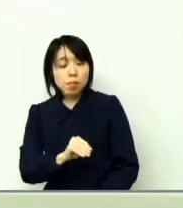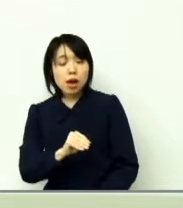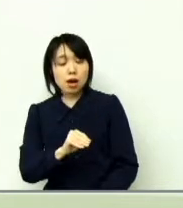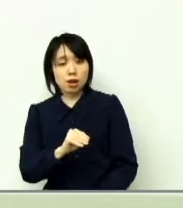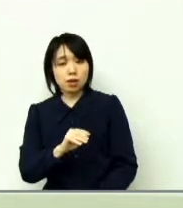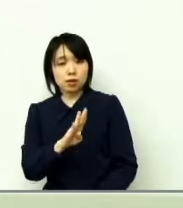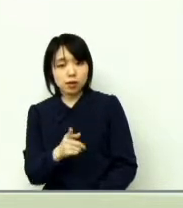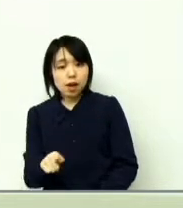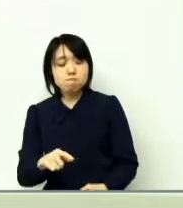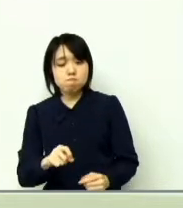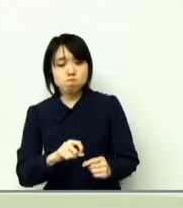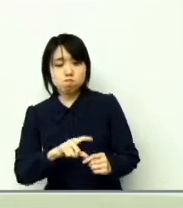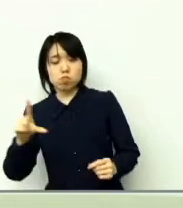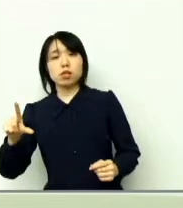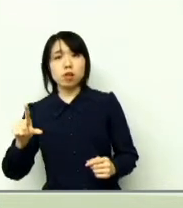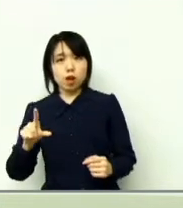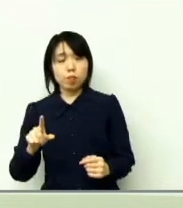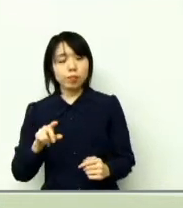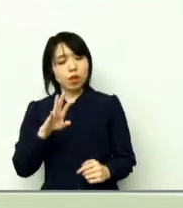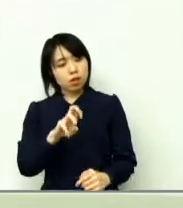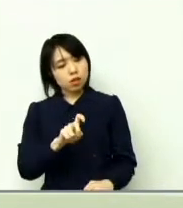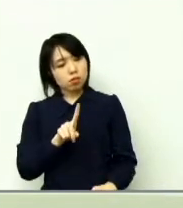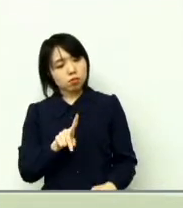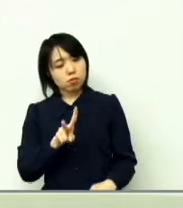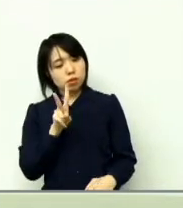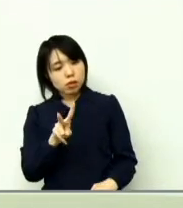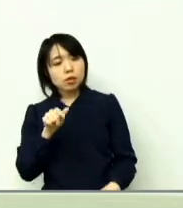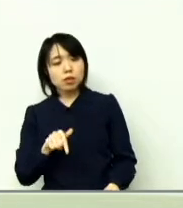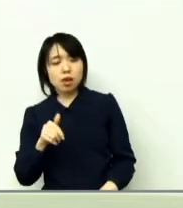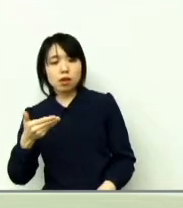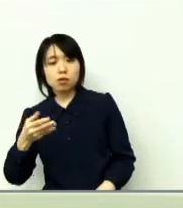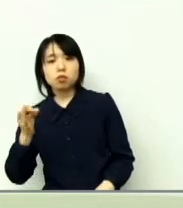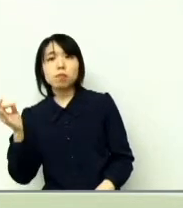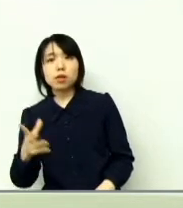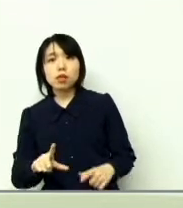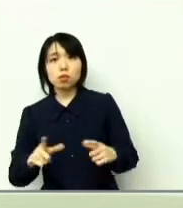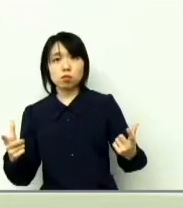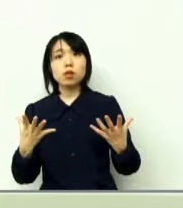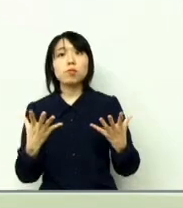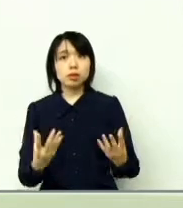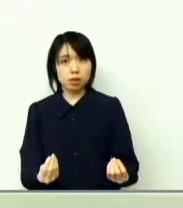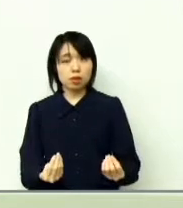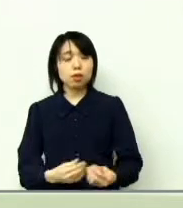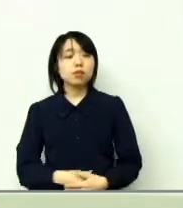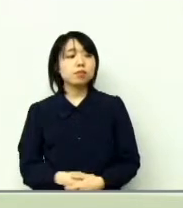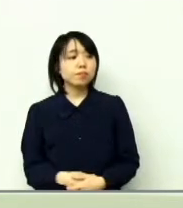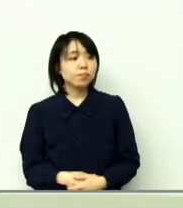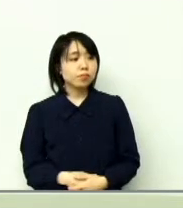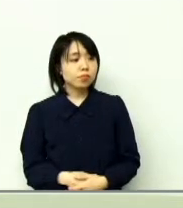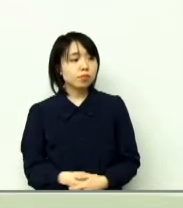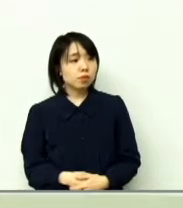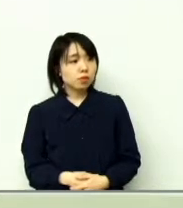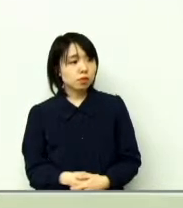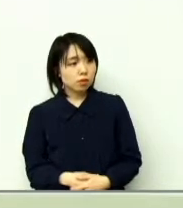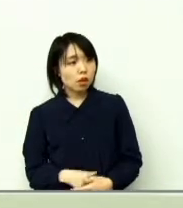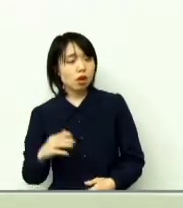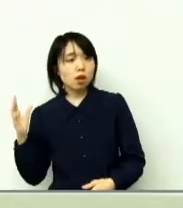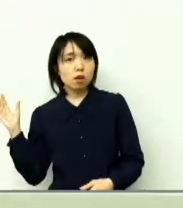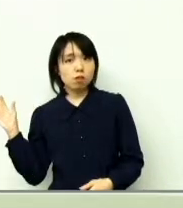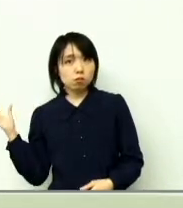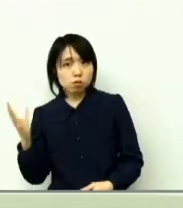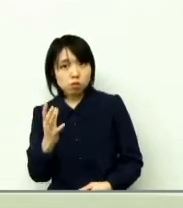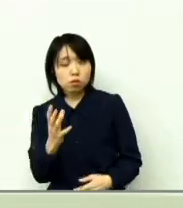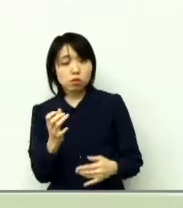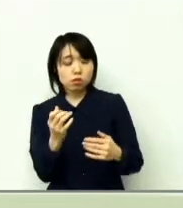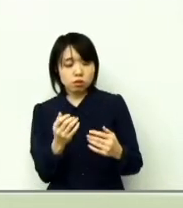16,605件の増加、約 32.9% の増ということになります。また救急搬送人員は